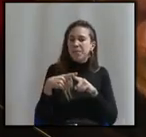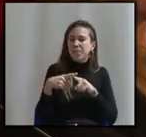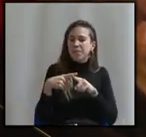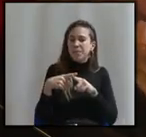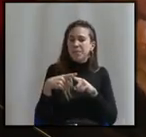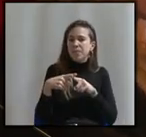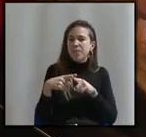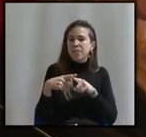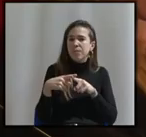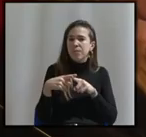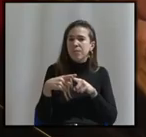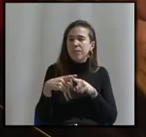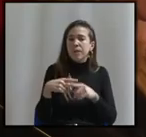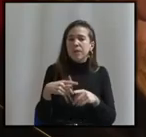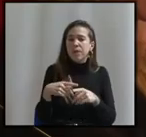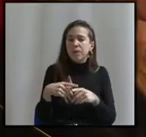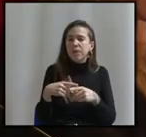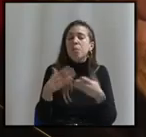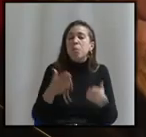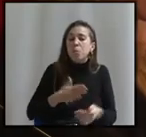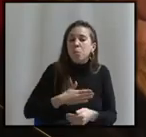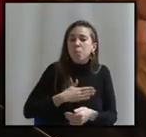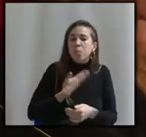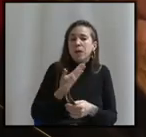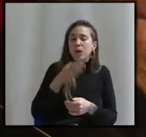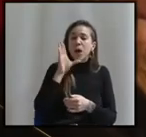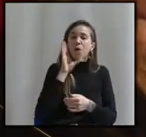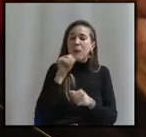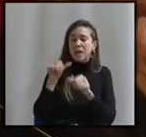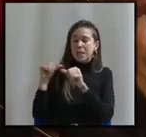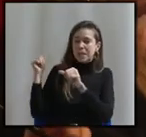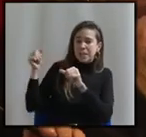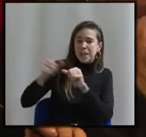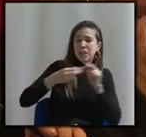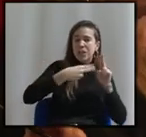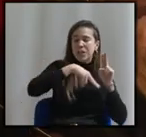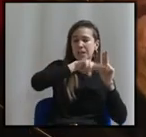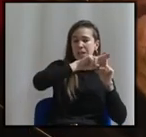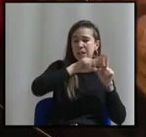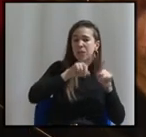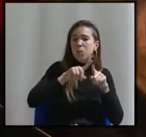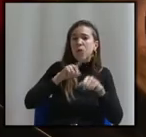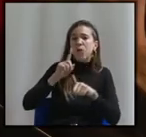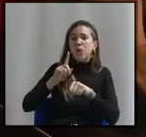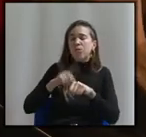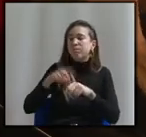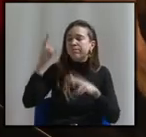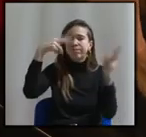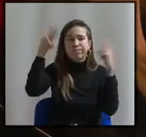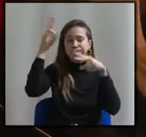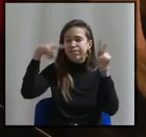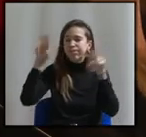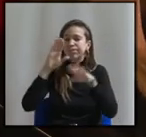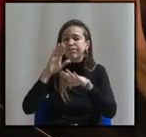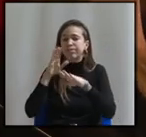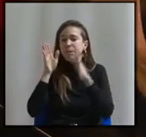No serà potser que en els darrers governs de la Generalitat han perdut molt el temps en fer volar coloms en vez de